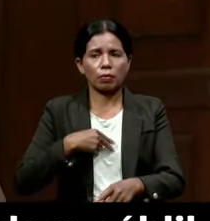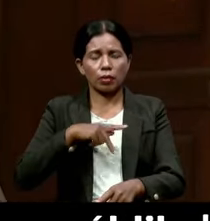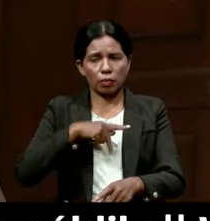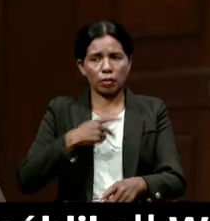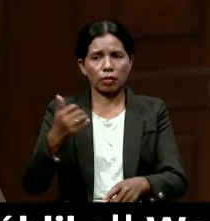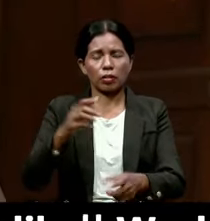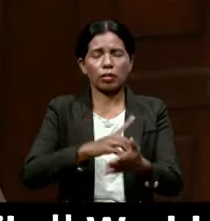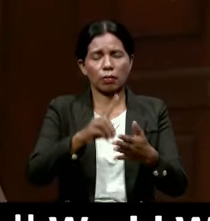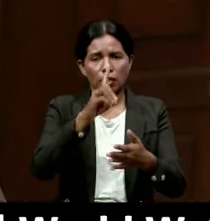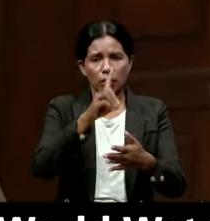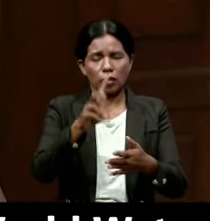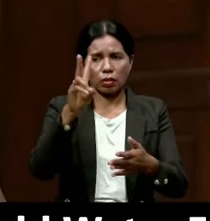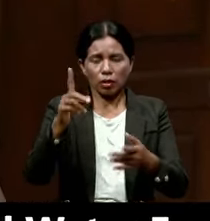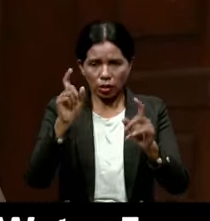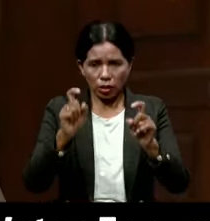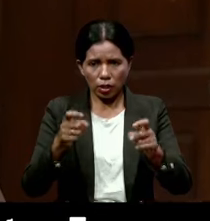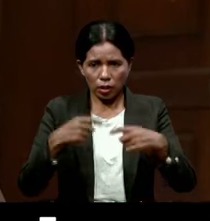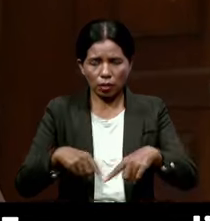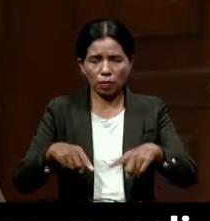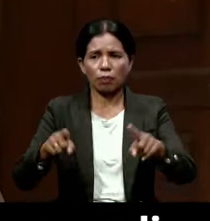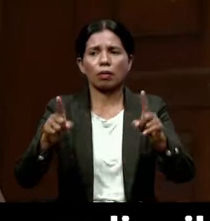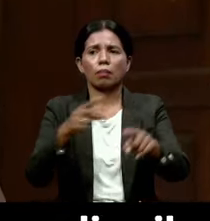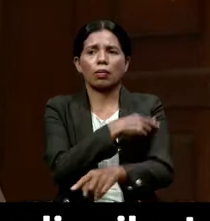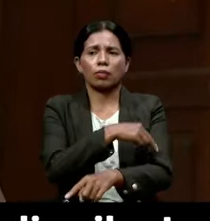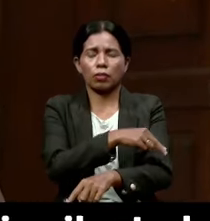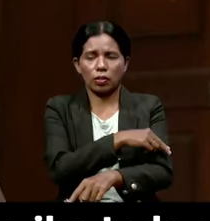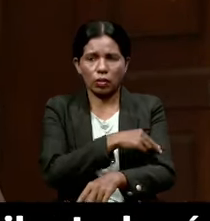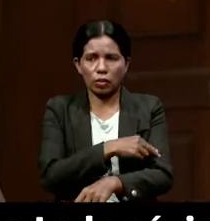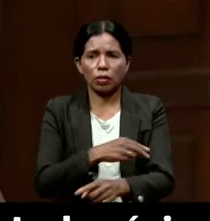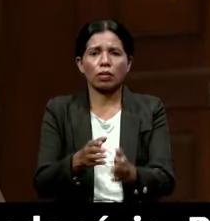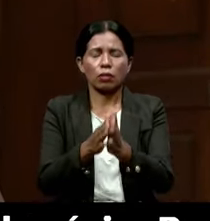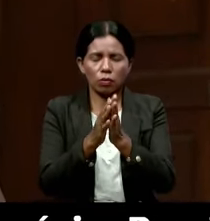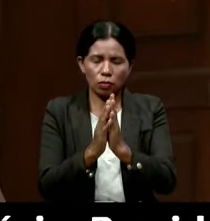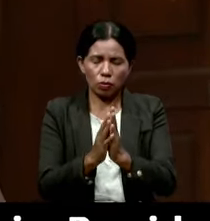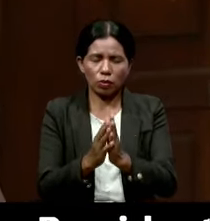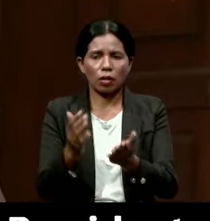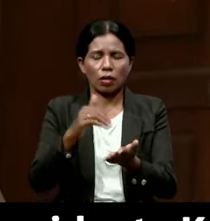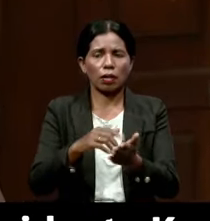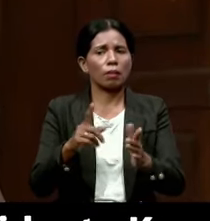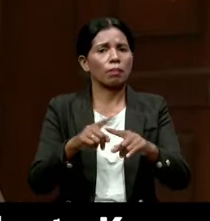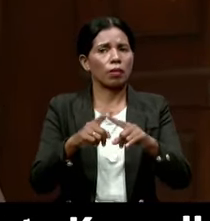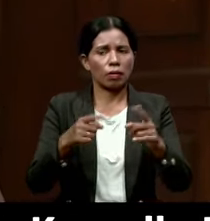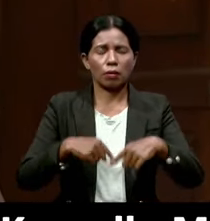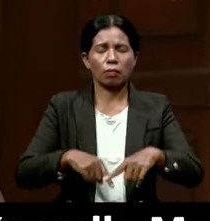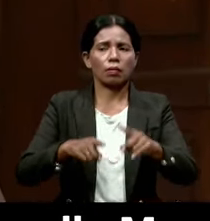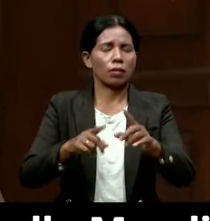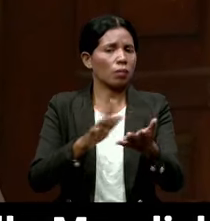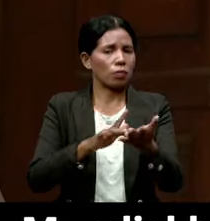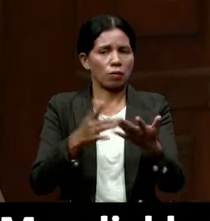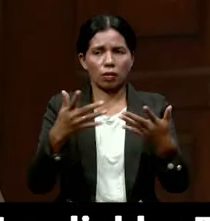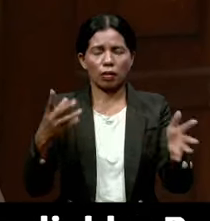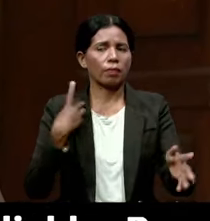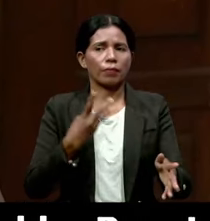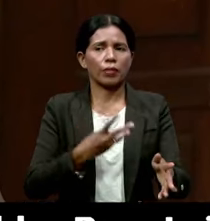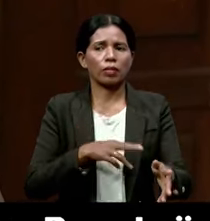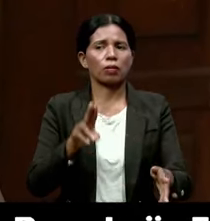liute semana ida rua tenke ba filafale hospital Hori usutuir filafale. Mai ve vamos cada vez la hija. Ita somente